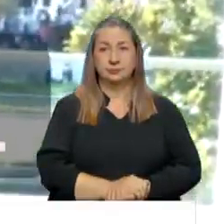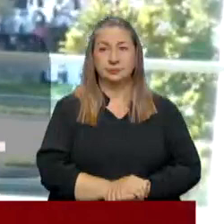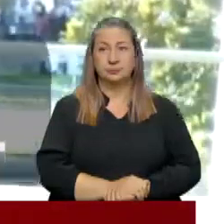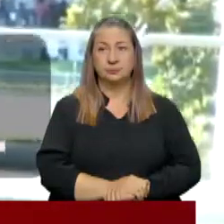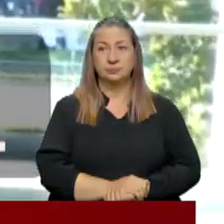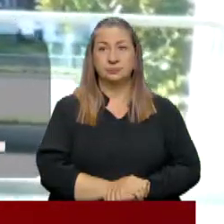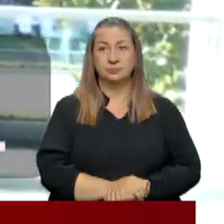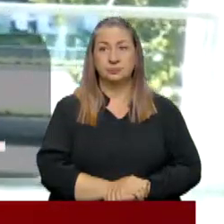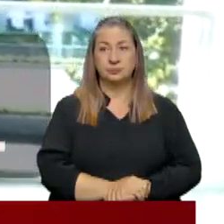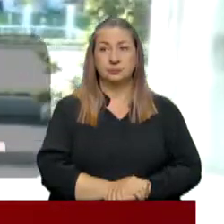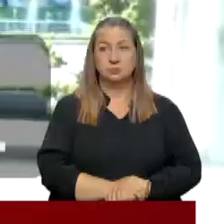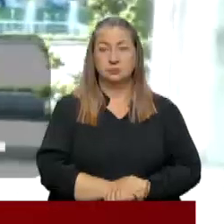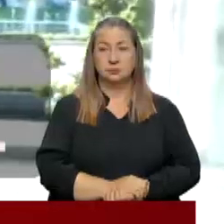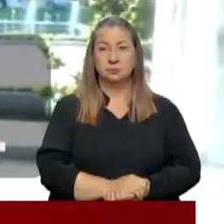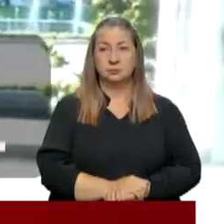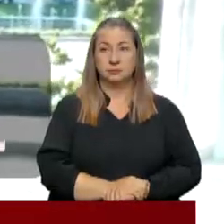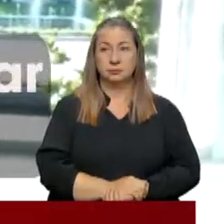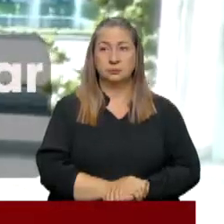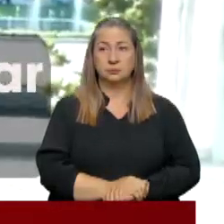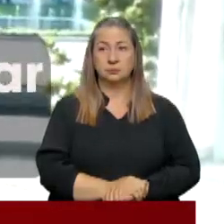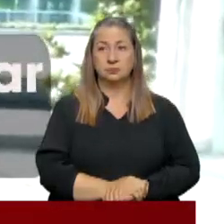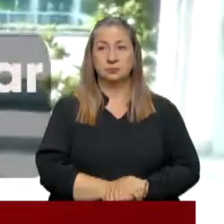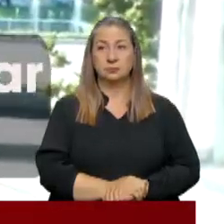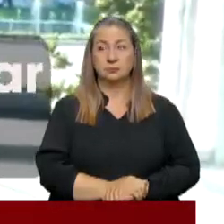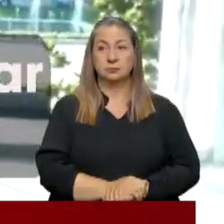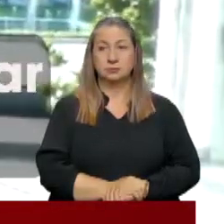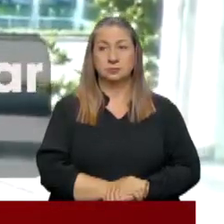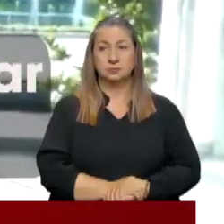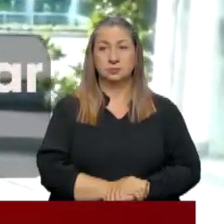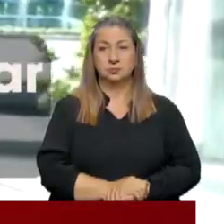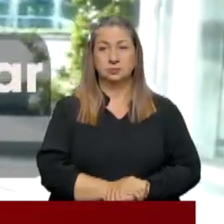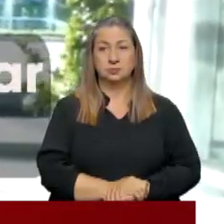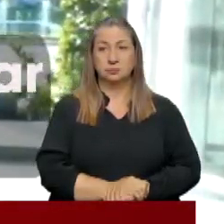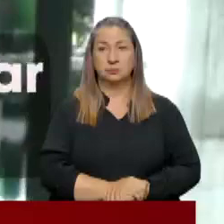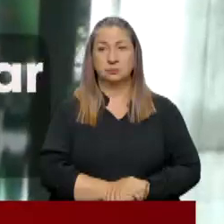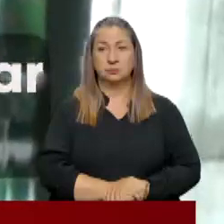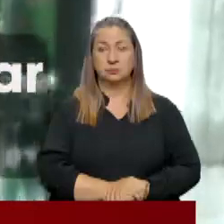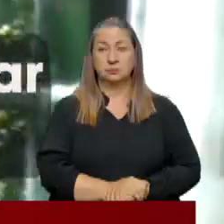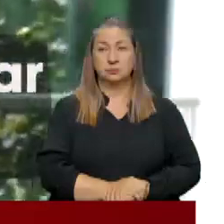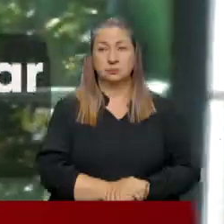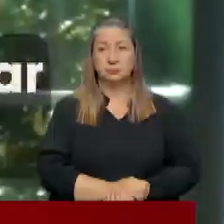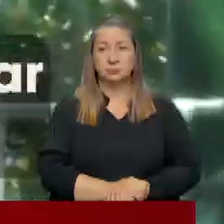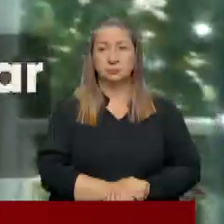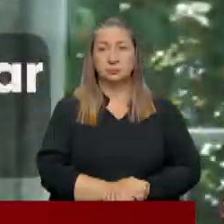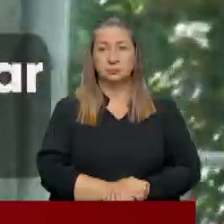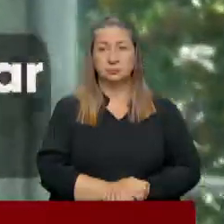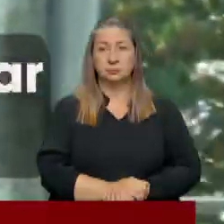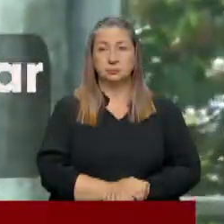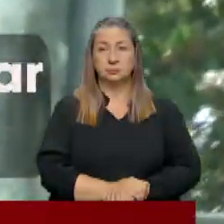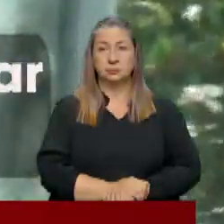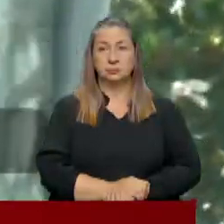insanlık dışına taş farklı olarak sizlere doğradığımız için savaşıyoruz